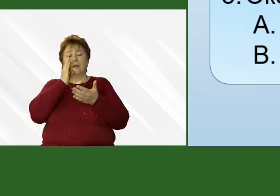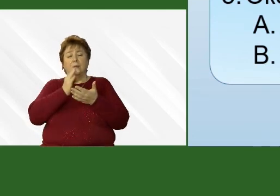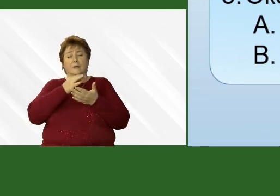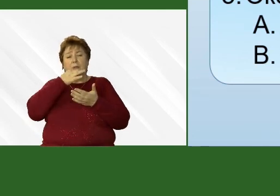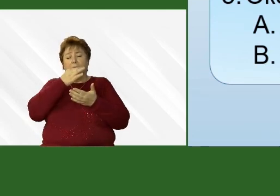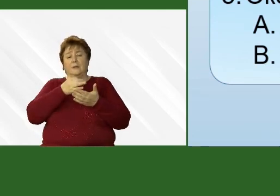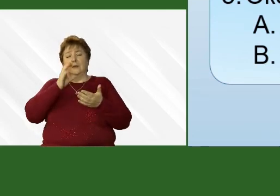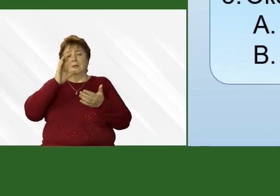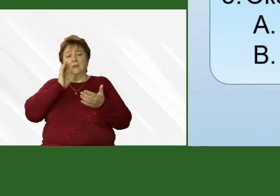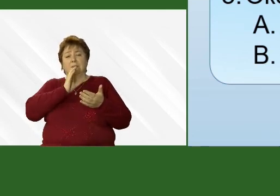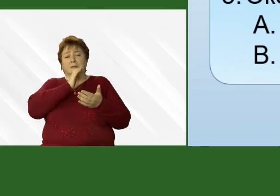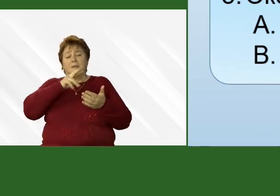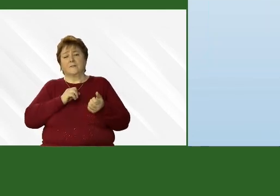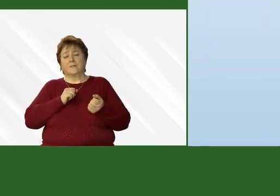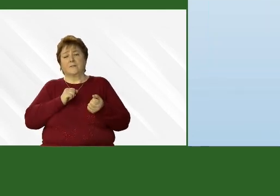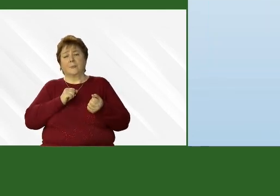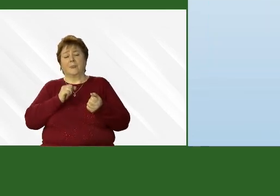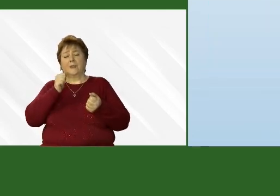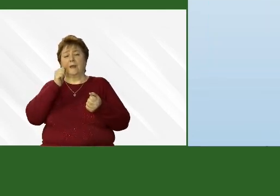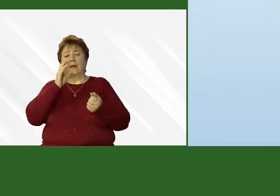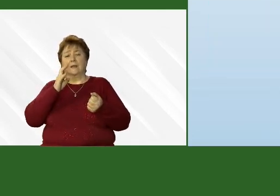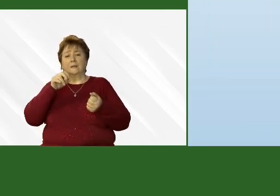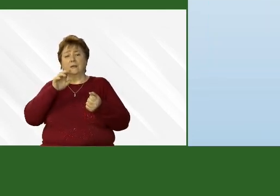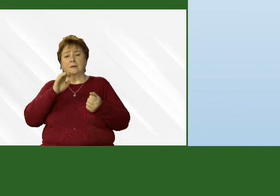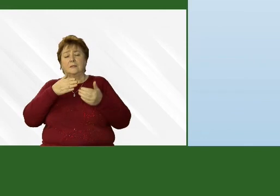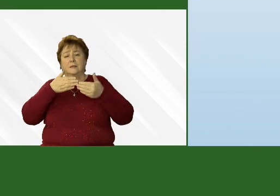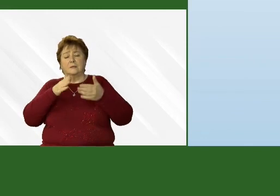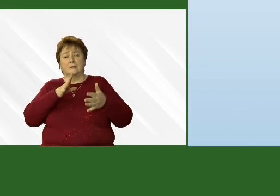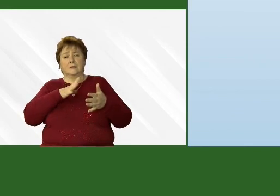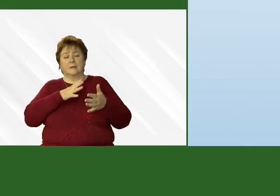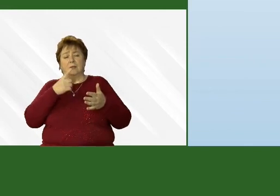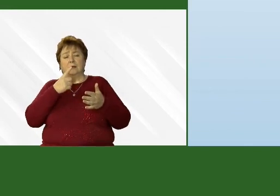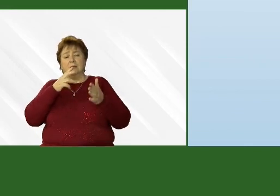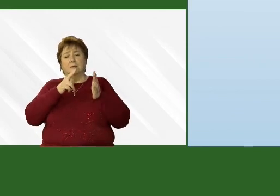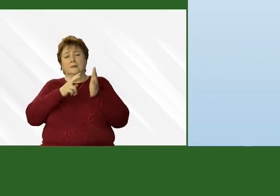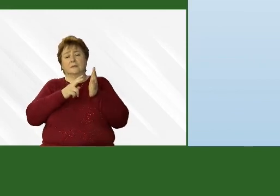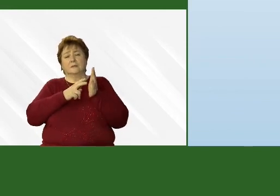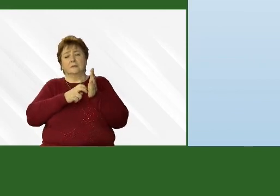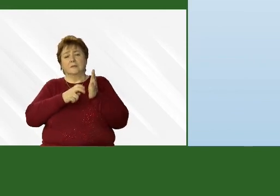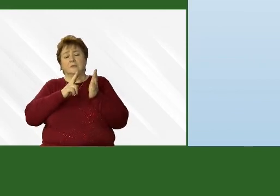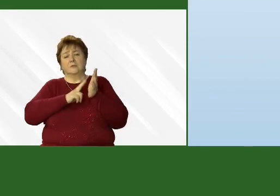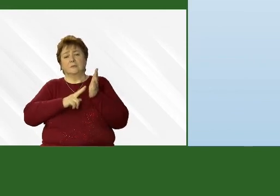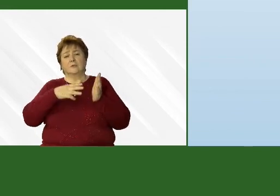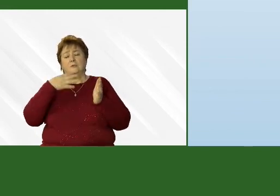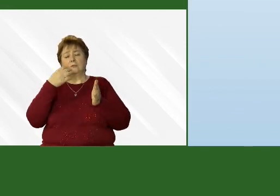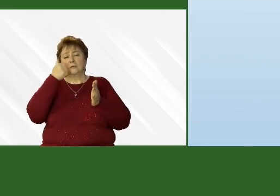Правильный ответ – Северный ледовитый. Антарктида была открыта в 1774